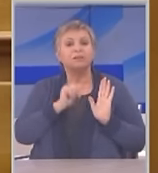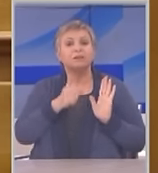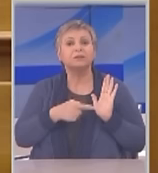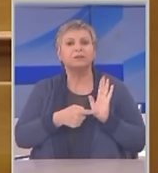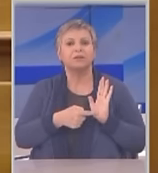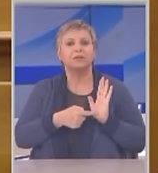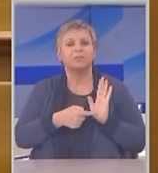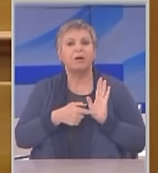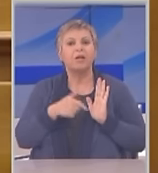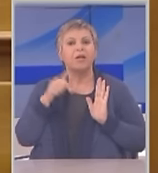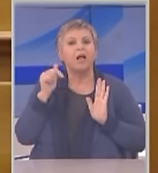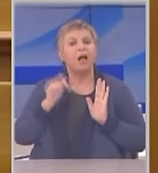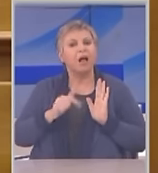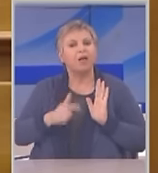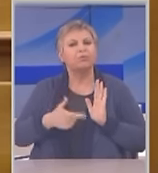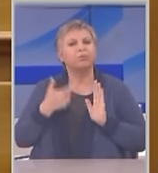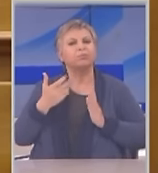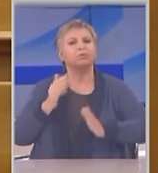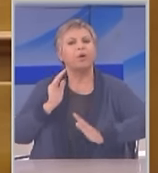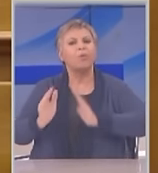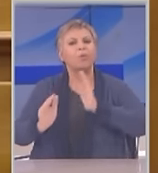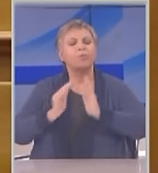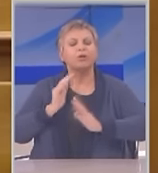που προστατεύει εδώ και πολλά χρόνια τη διαπλοκή?